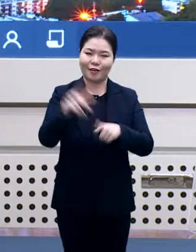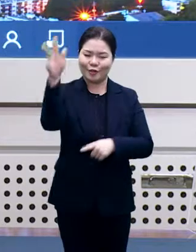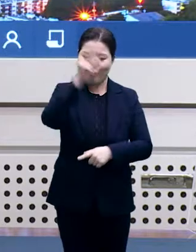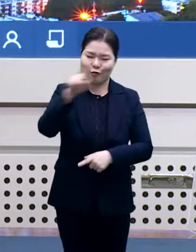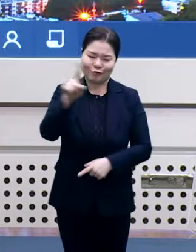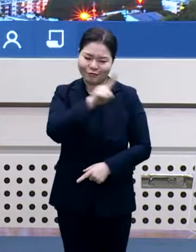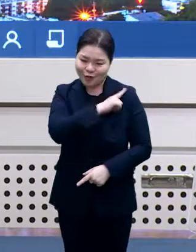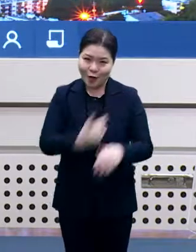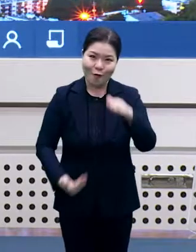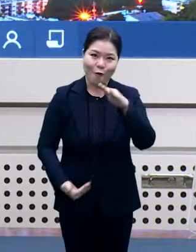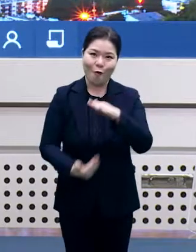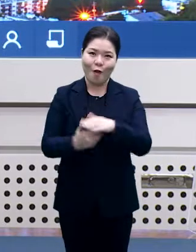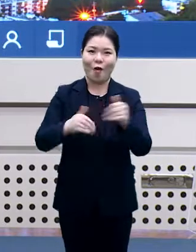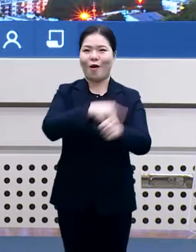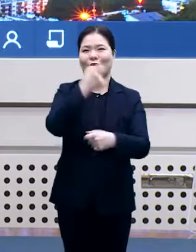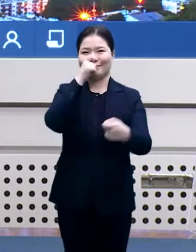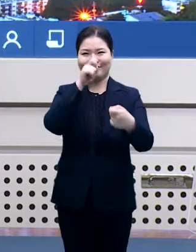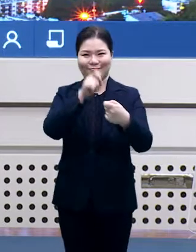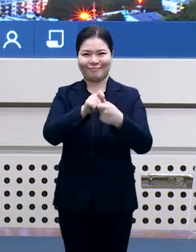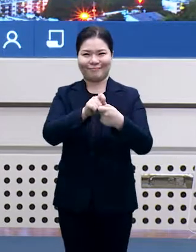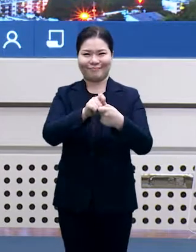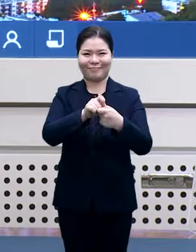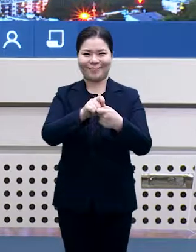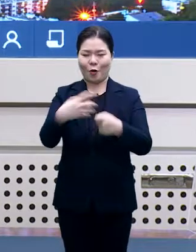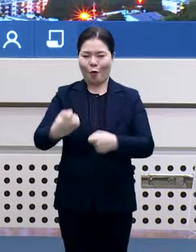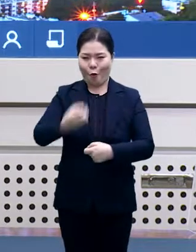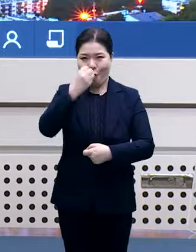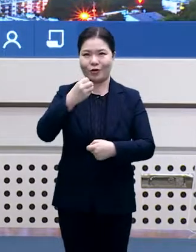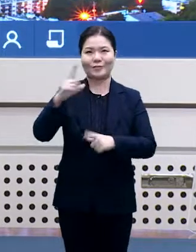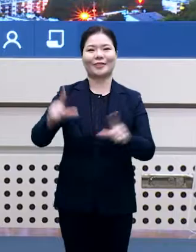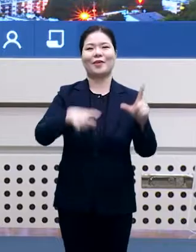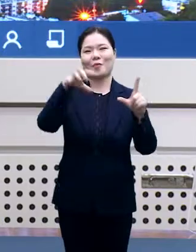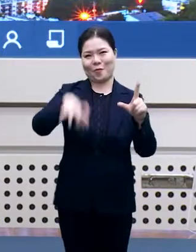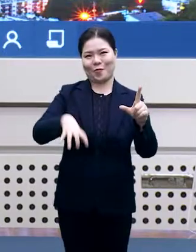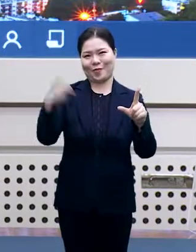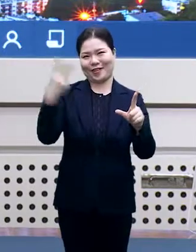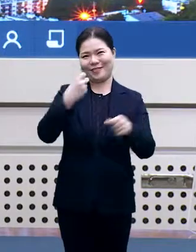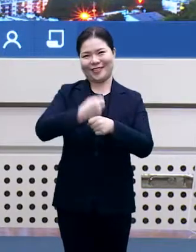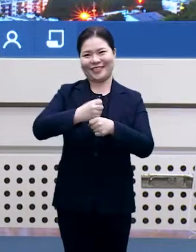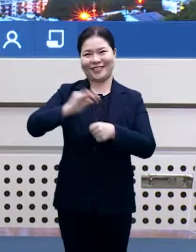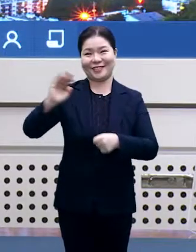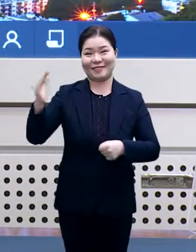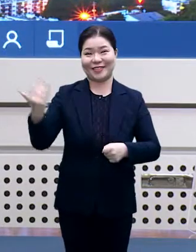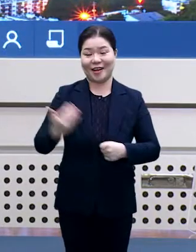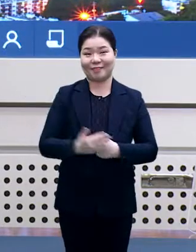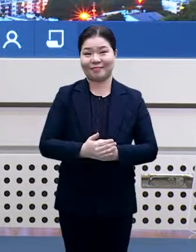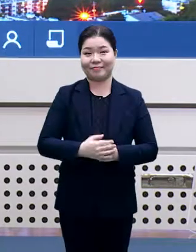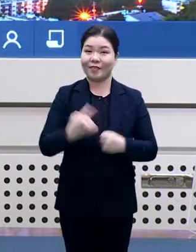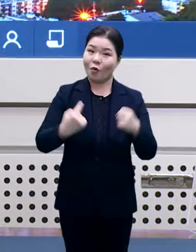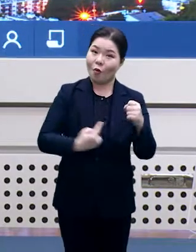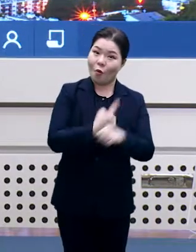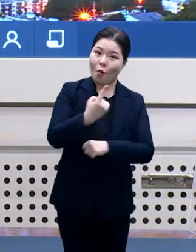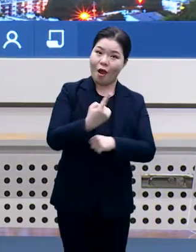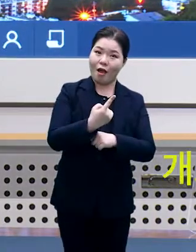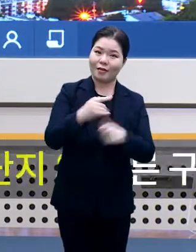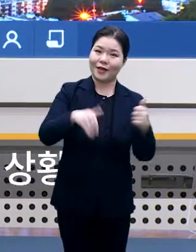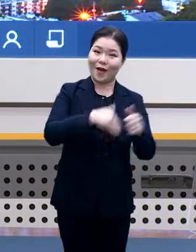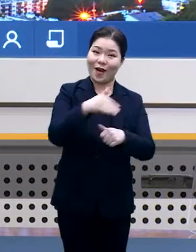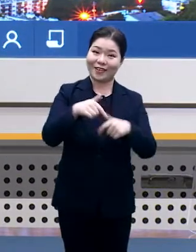전국 최고의 친환경 명품 주거단지로 재탄생됐습니다. 나머지